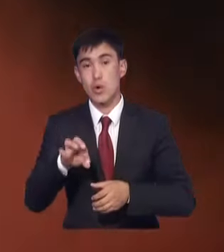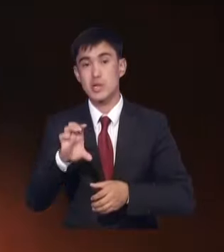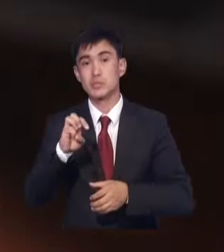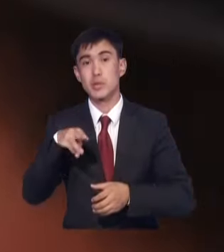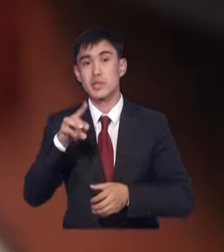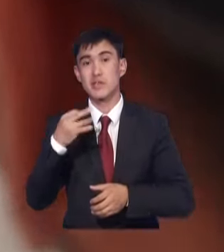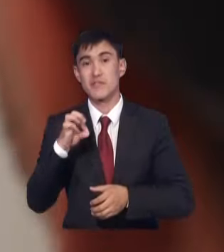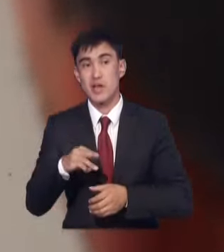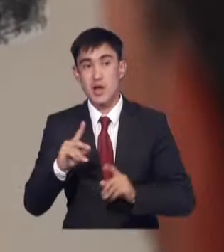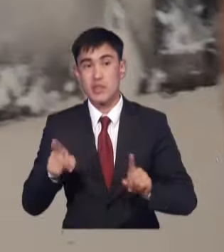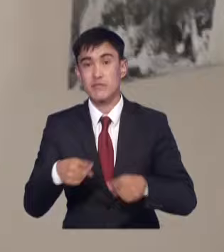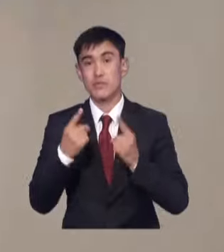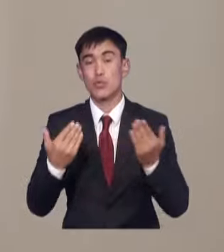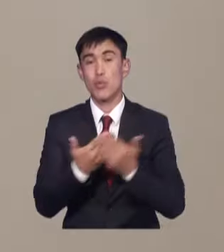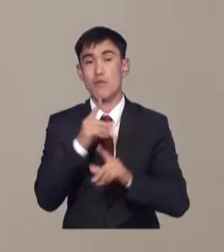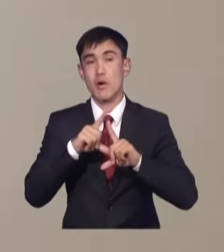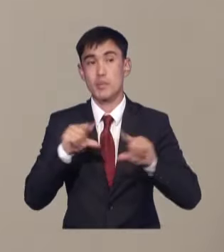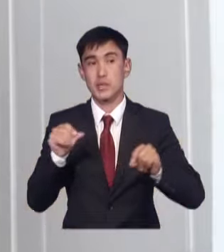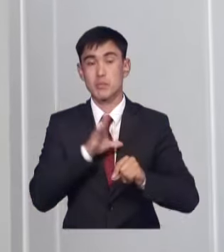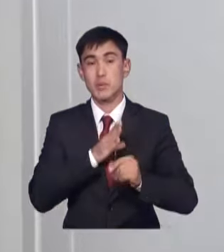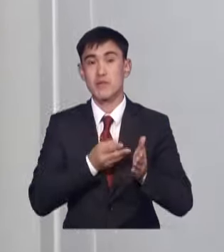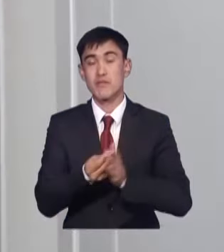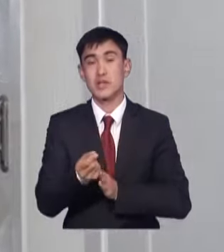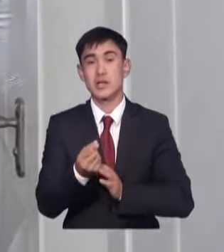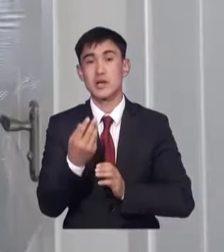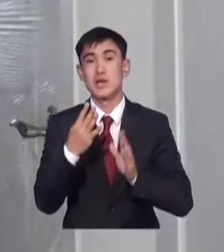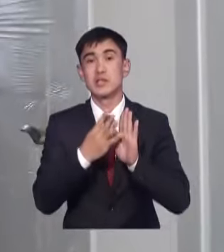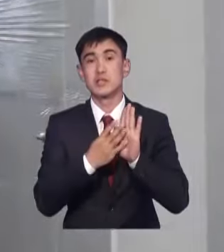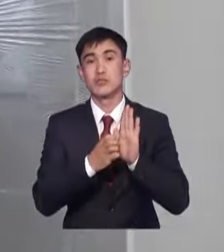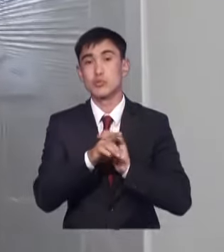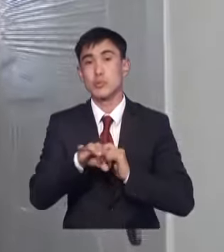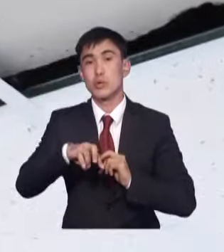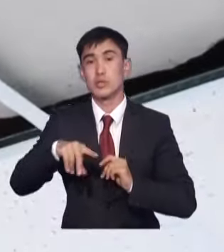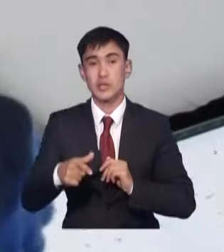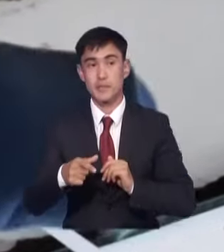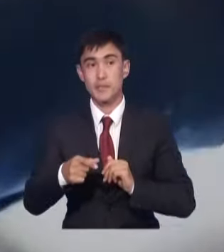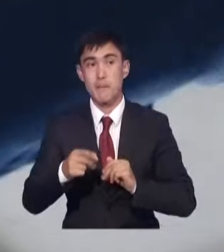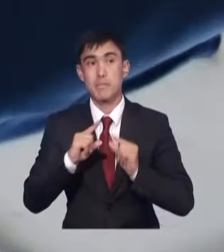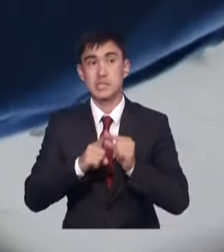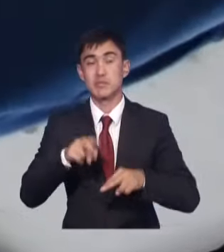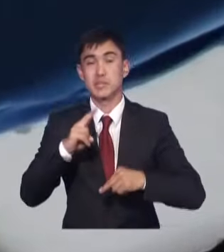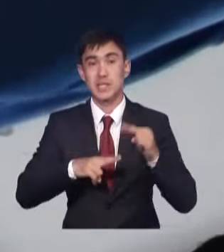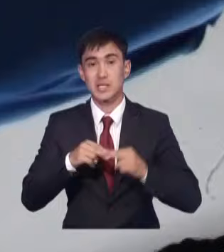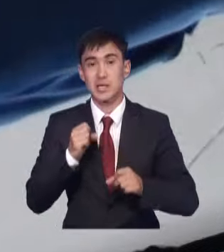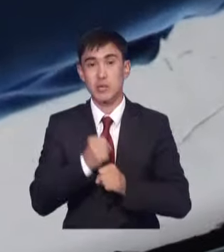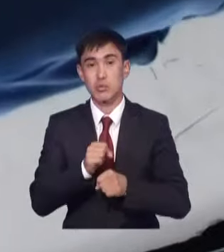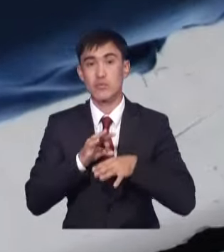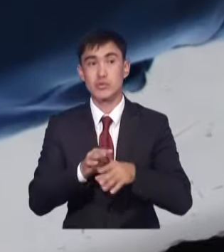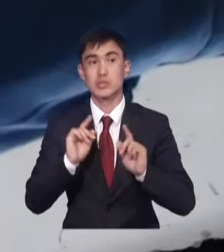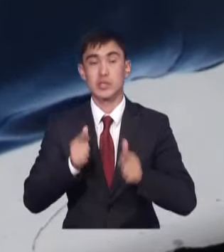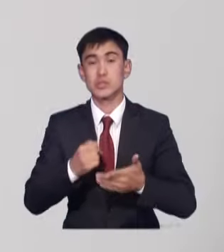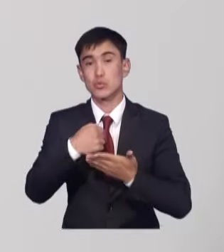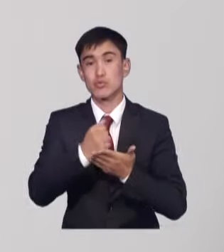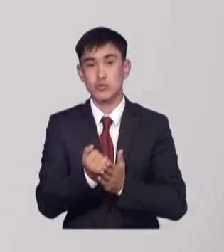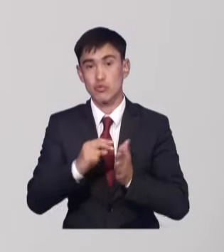СП ниф на возведение нового объекта было выделено около 900 млн тенги по словам Строителей работы ведутся согласно